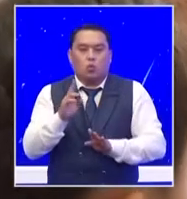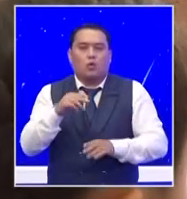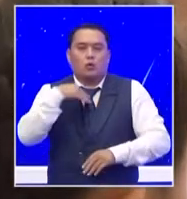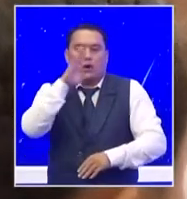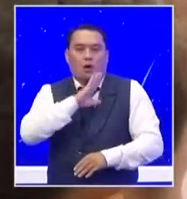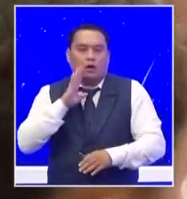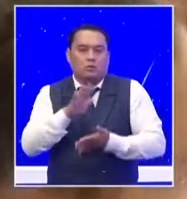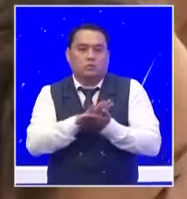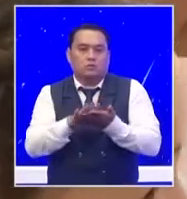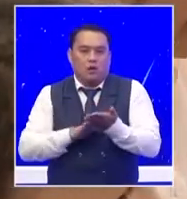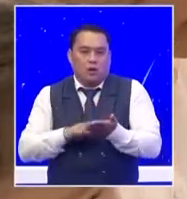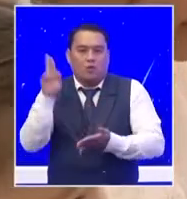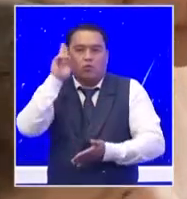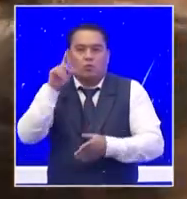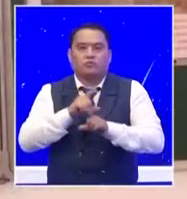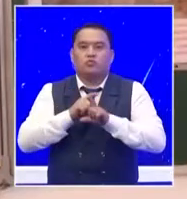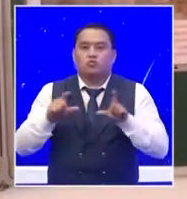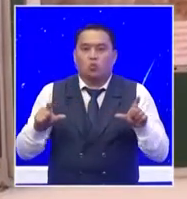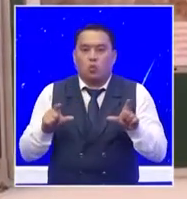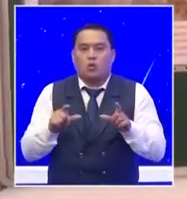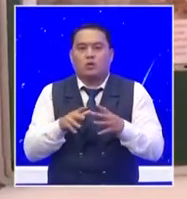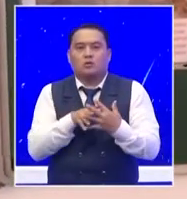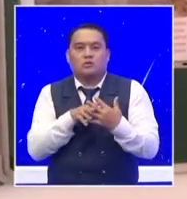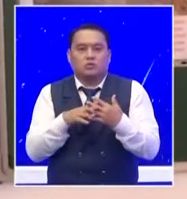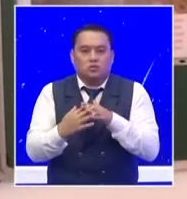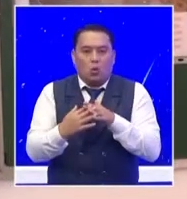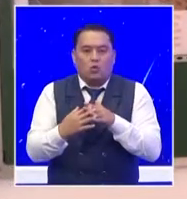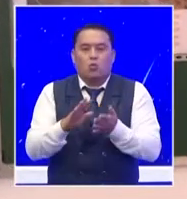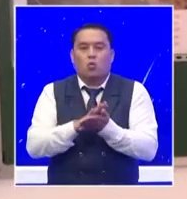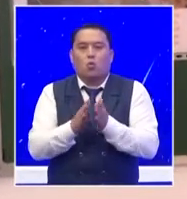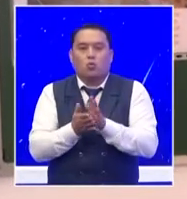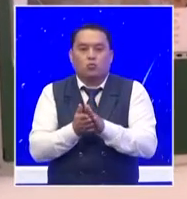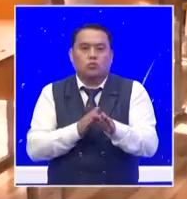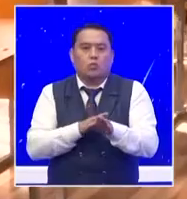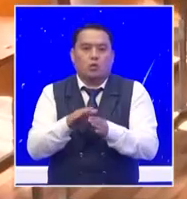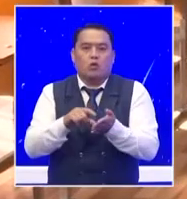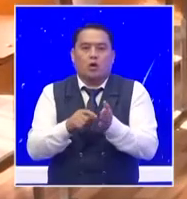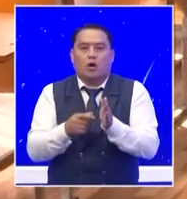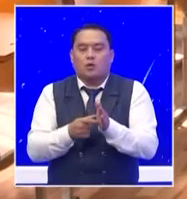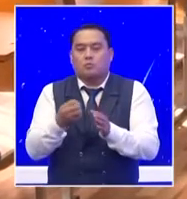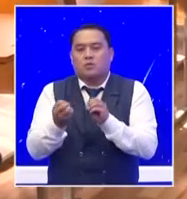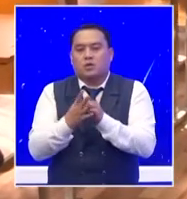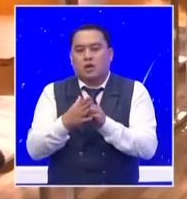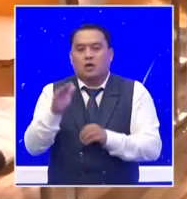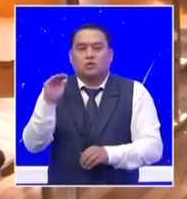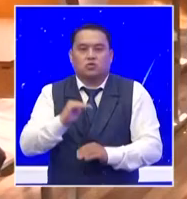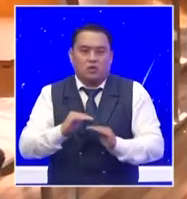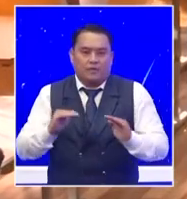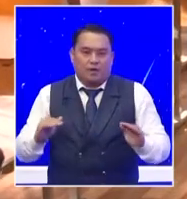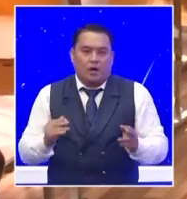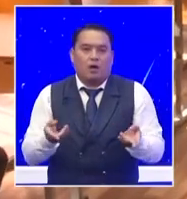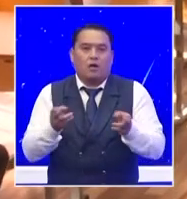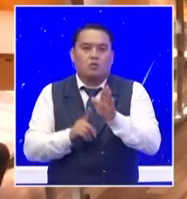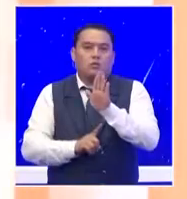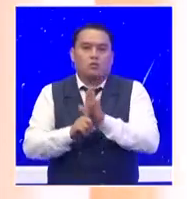родители подали заявление на обучение в школе и сельские ребятишки при условии наполняемости классов не более 15 учеников. Остальные